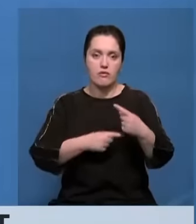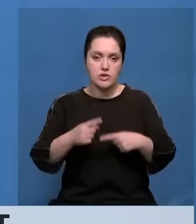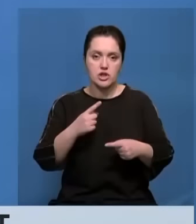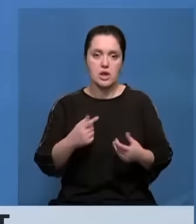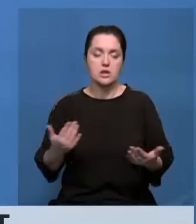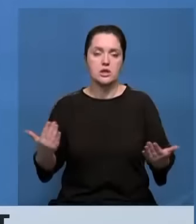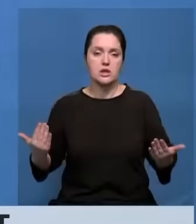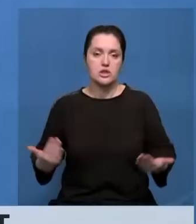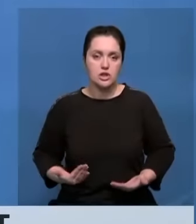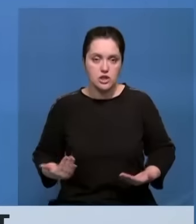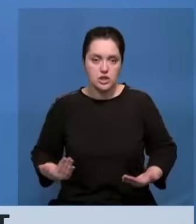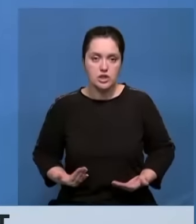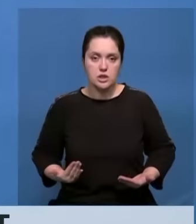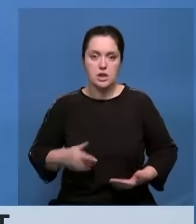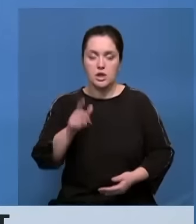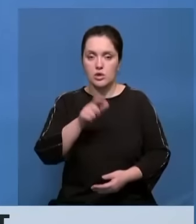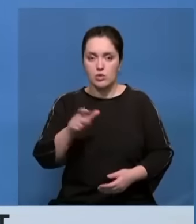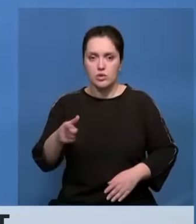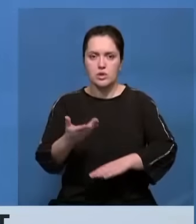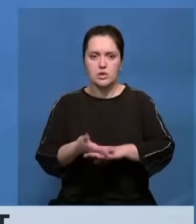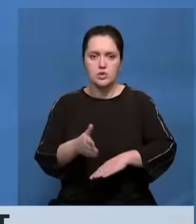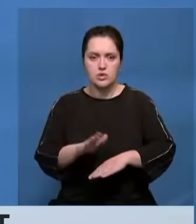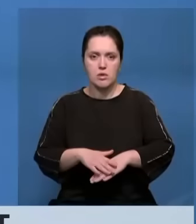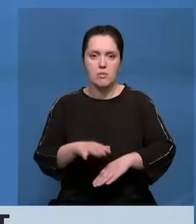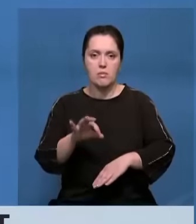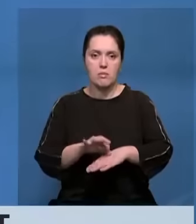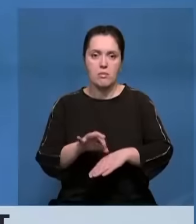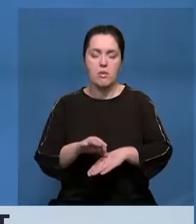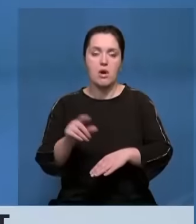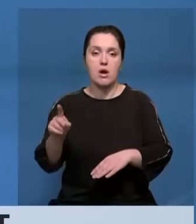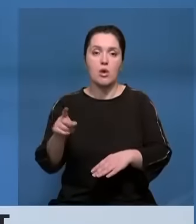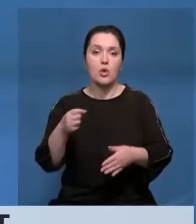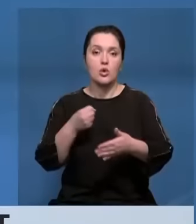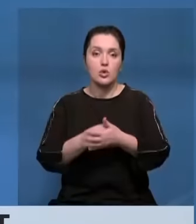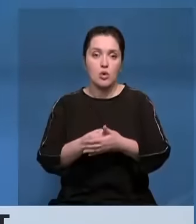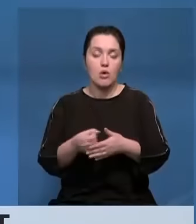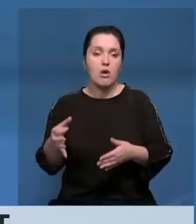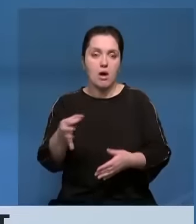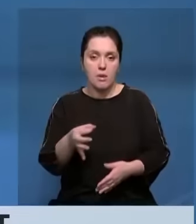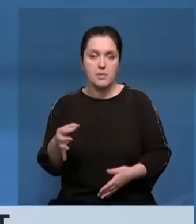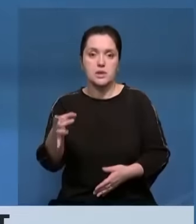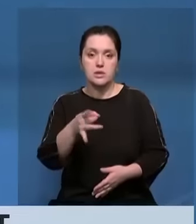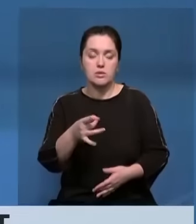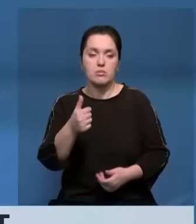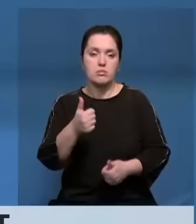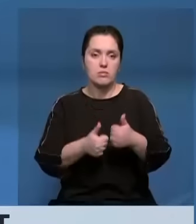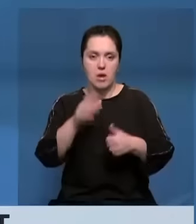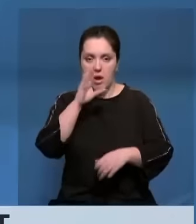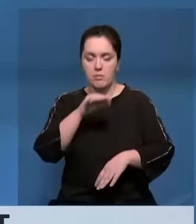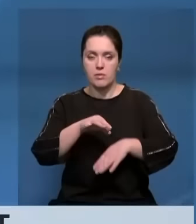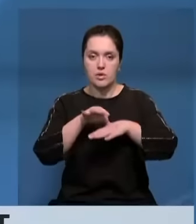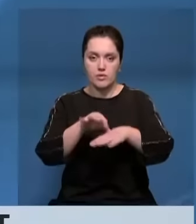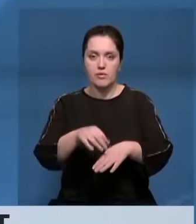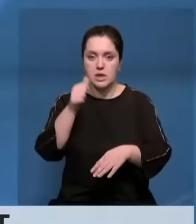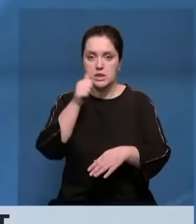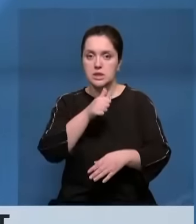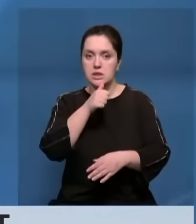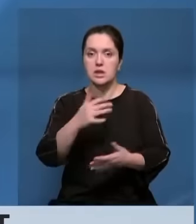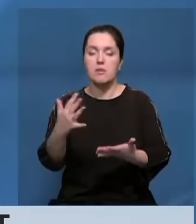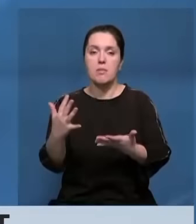тренер возвращает к обычной жизни и людей с тяжелыми недугами. Причем доводит подопечных до областных и республиканских